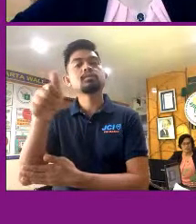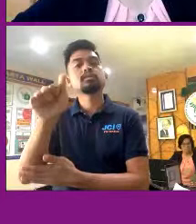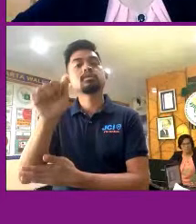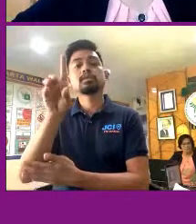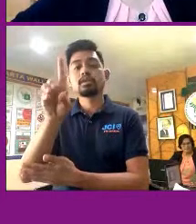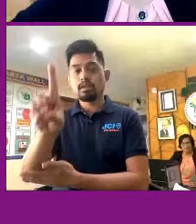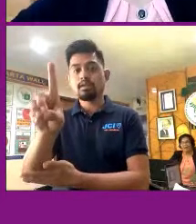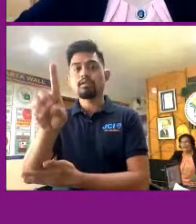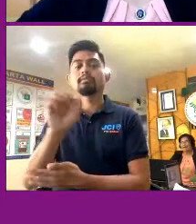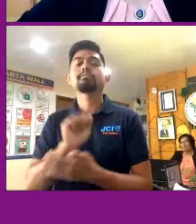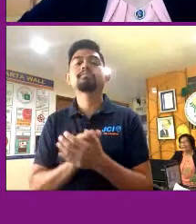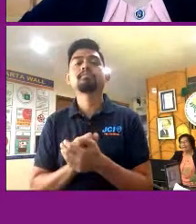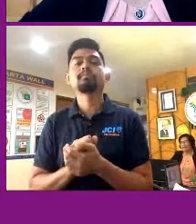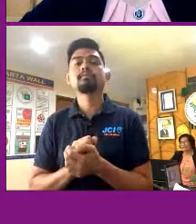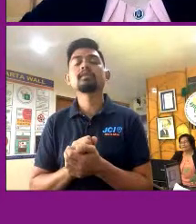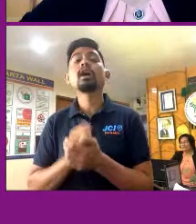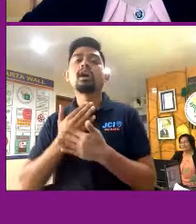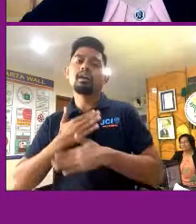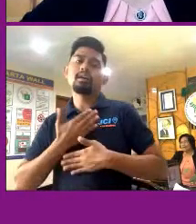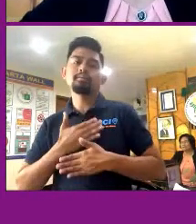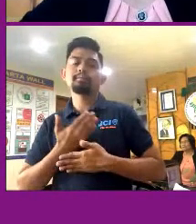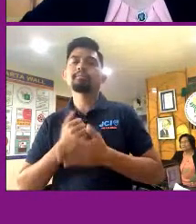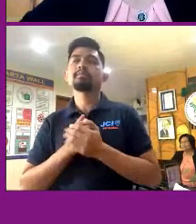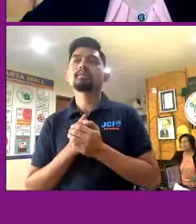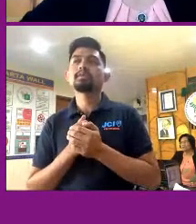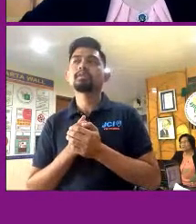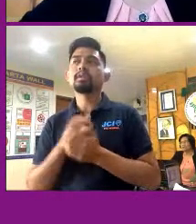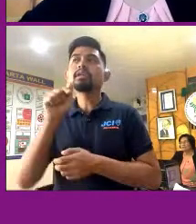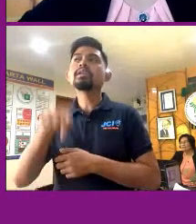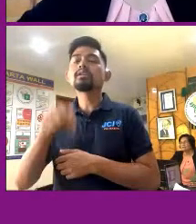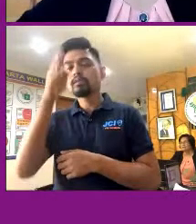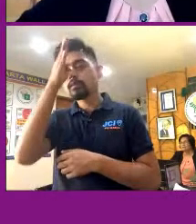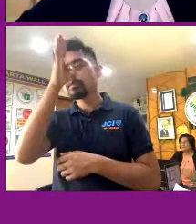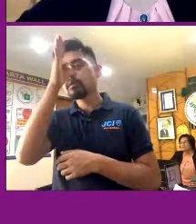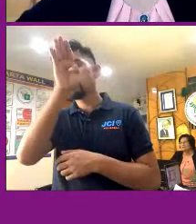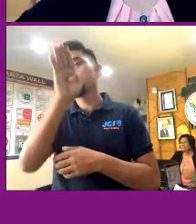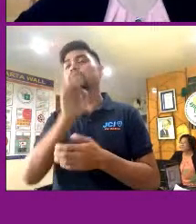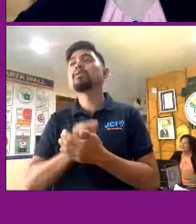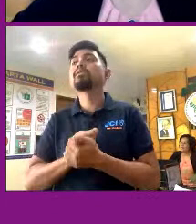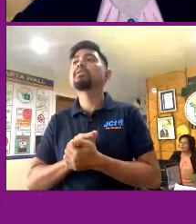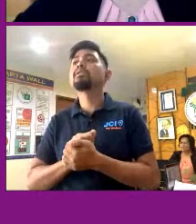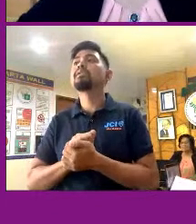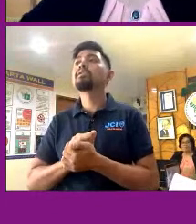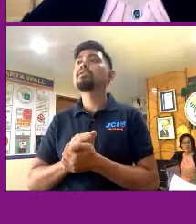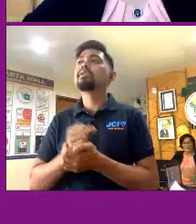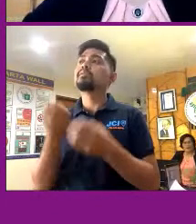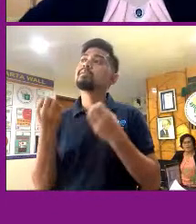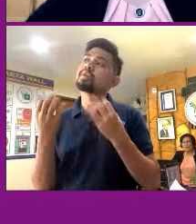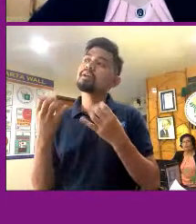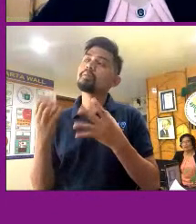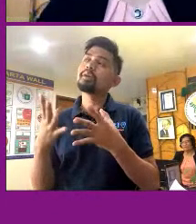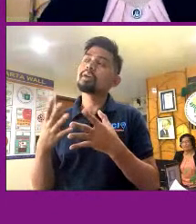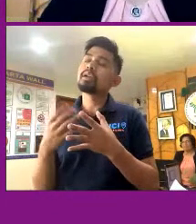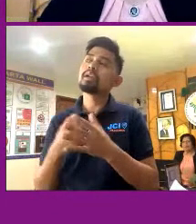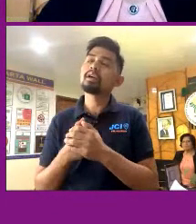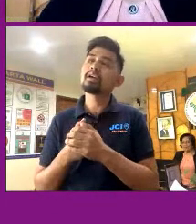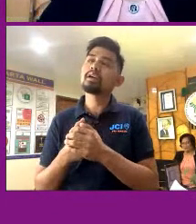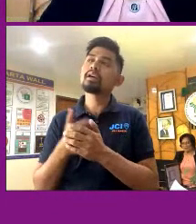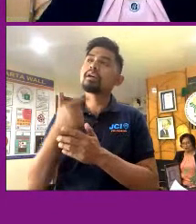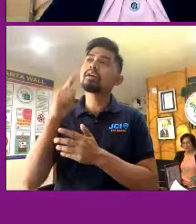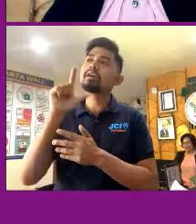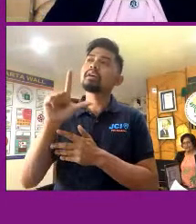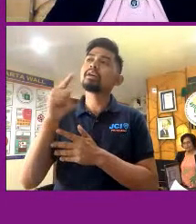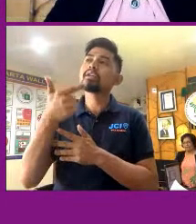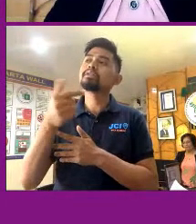and development. I am glad na dito sa Kamsur, ilang munisipyo pa lang ang naano namin, pero